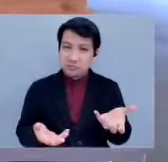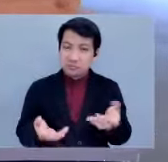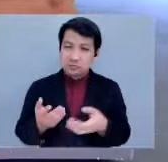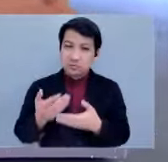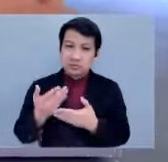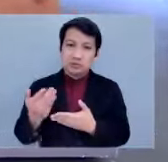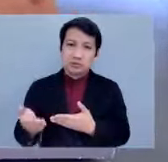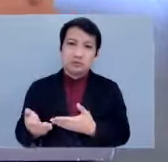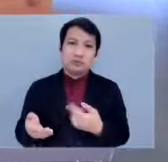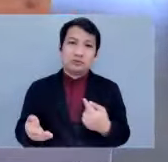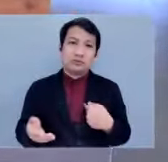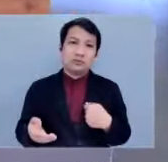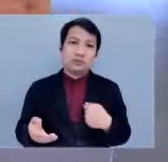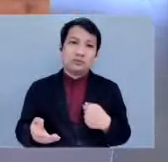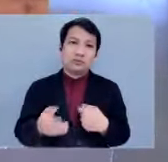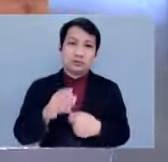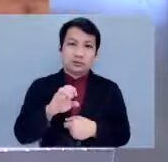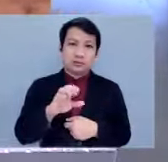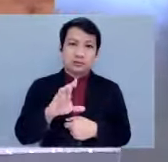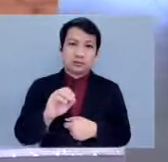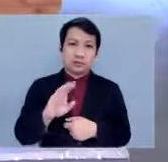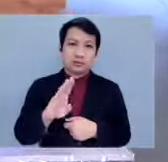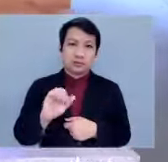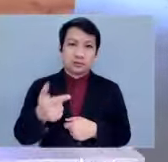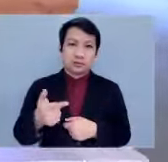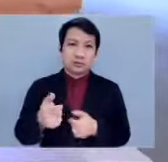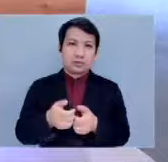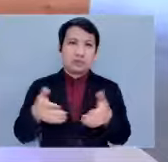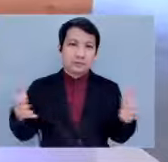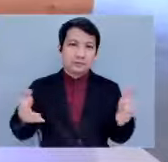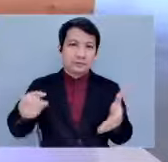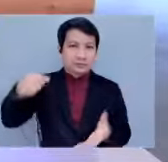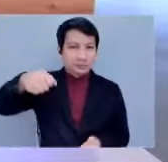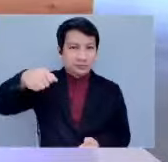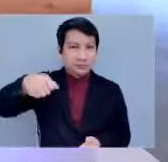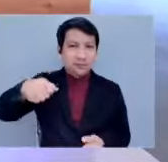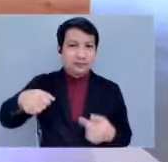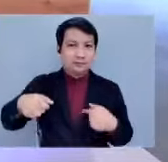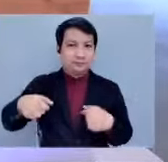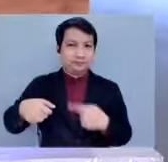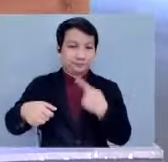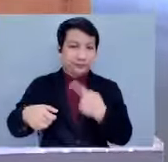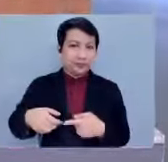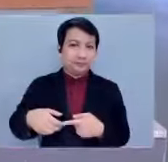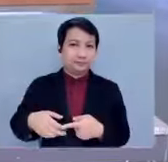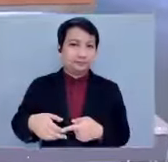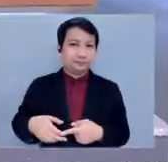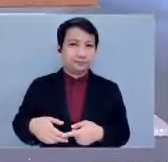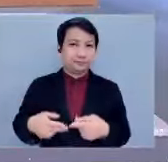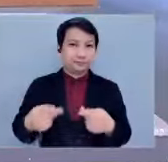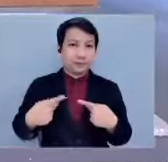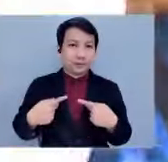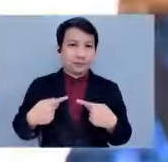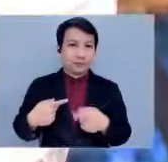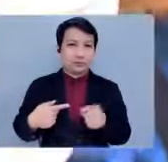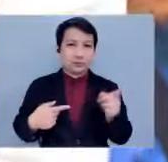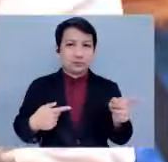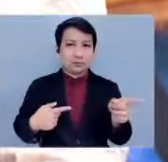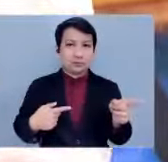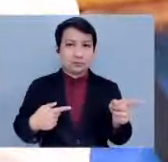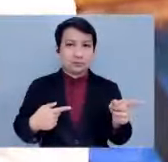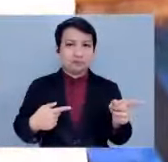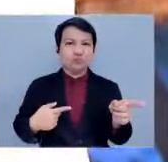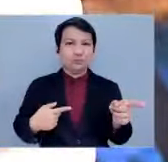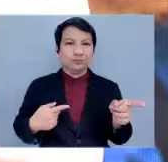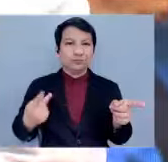talaga akong eco bag. Eco bag na malaki. Malaki. Oh, I will tell you that I have this bag. Ayan na! Yes, I have